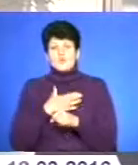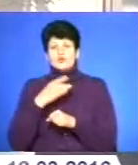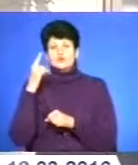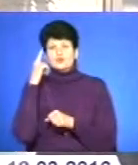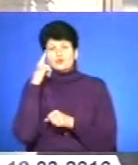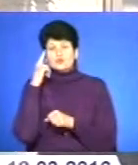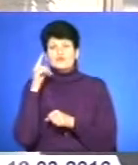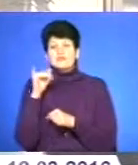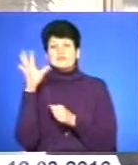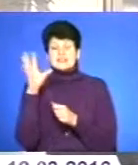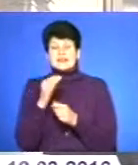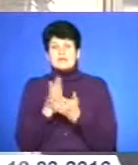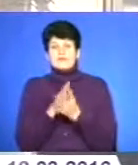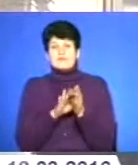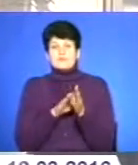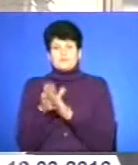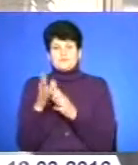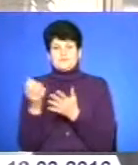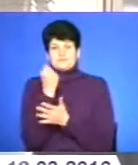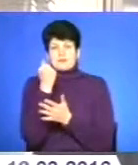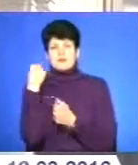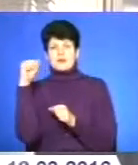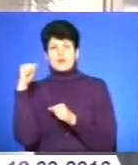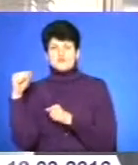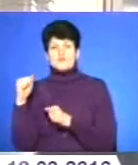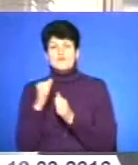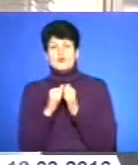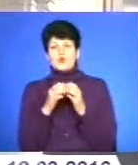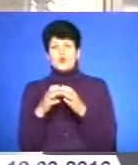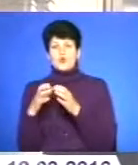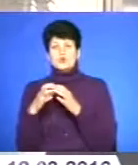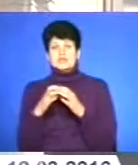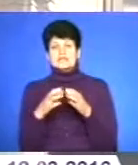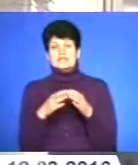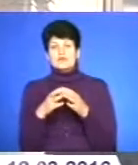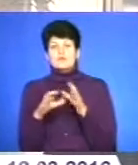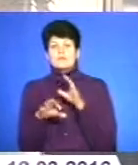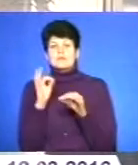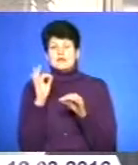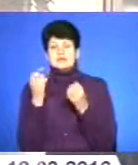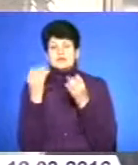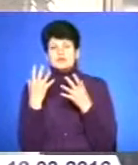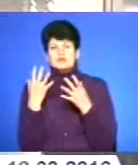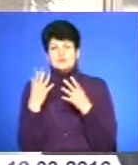він взагалі мав виграти абсолютну категорію, тобто серед переможців у кожній із категорій вибирається просто